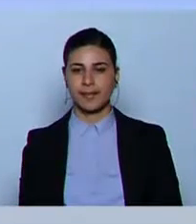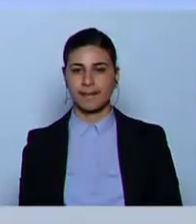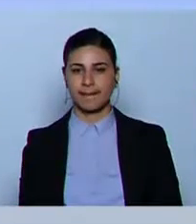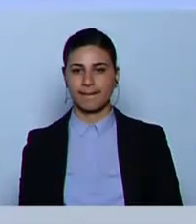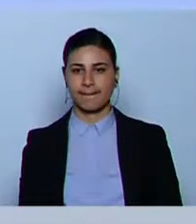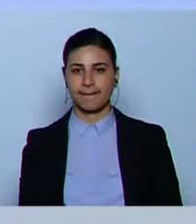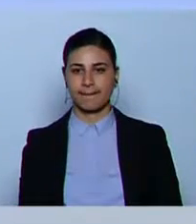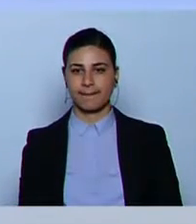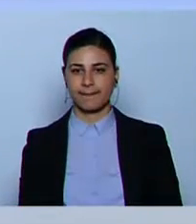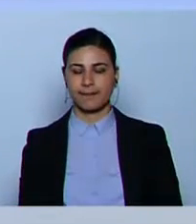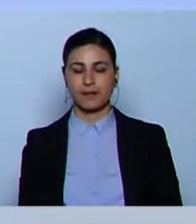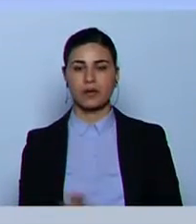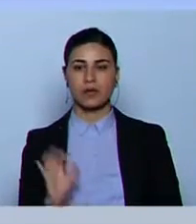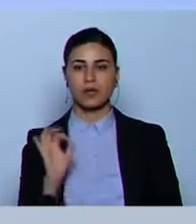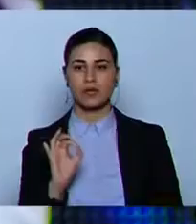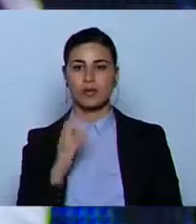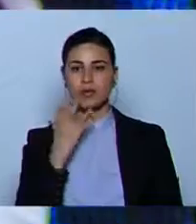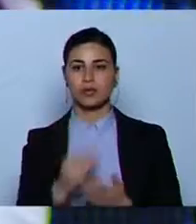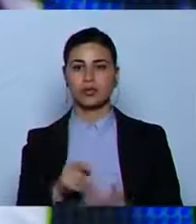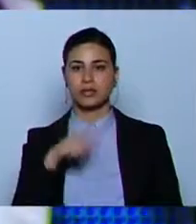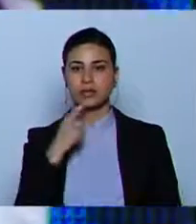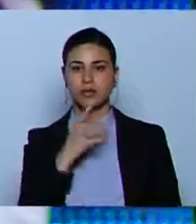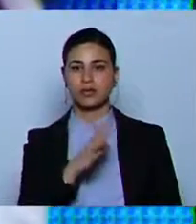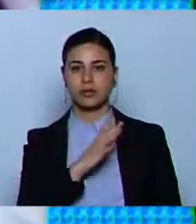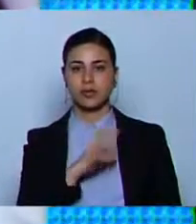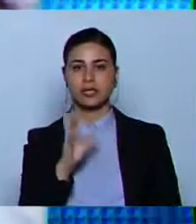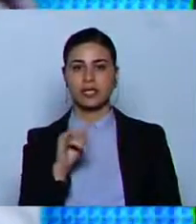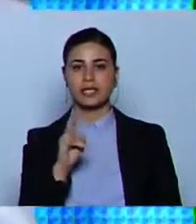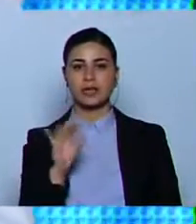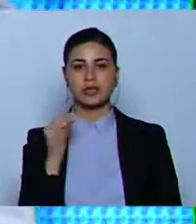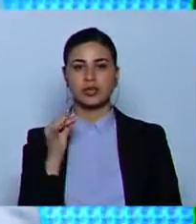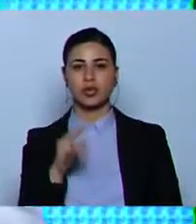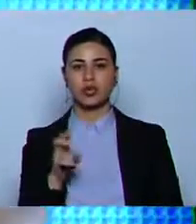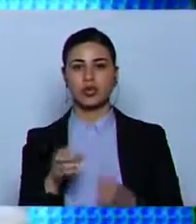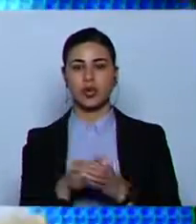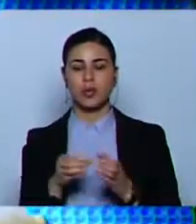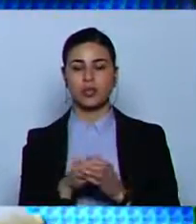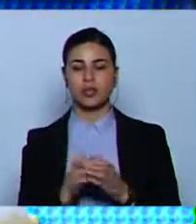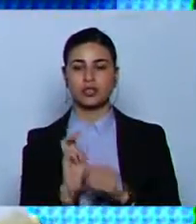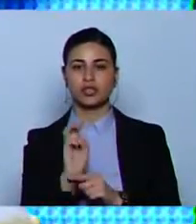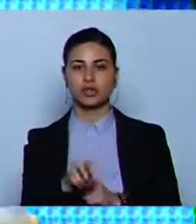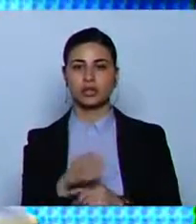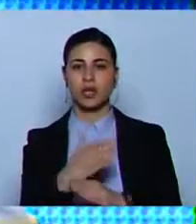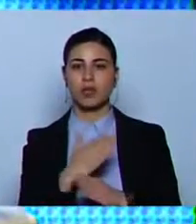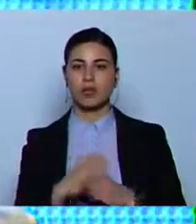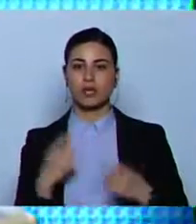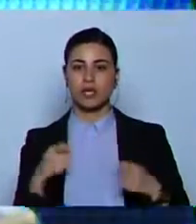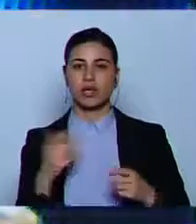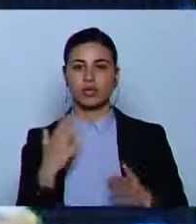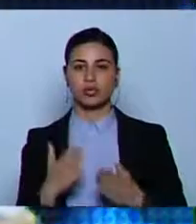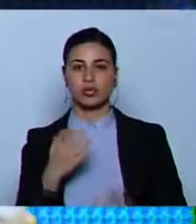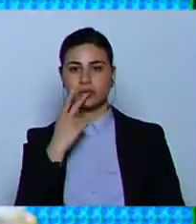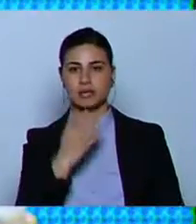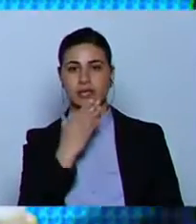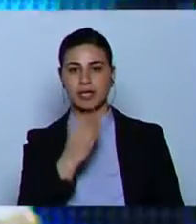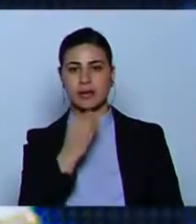გარემო ვაჭრებთან დაკავშირებით ჩემი ნათქვამი იყო დადიანების ისტორიულ კომპლექსის შესასვლელში პური გაიყიდება თუ სუვენირი